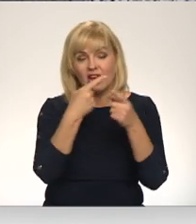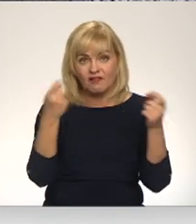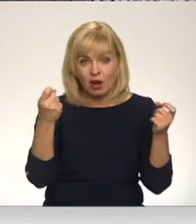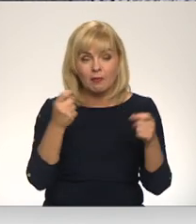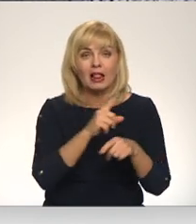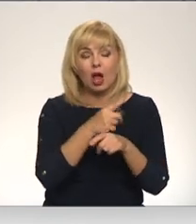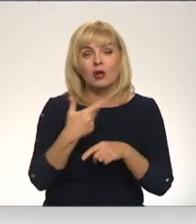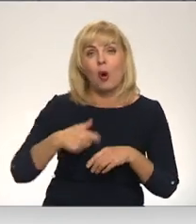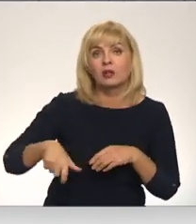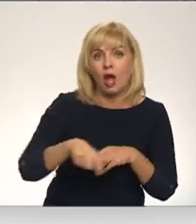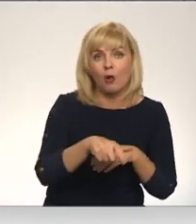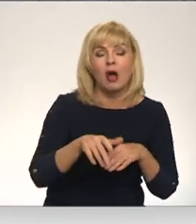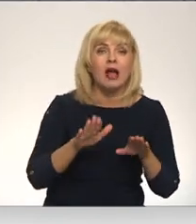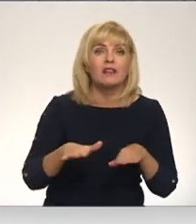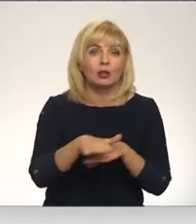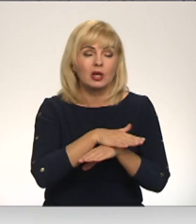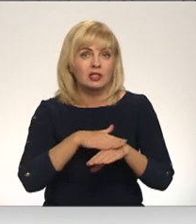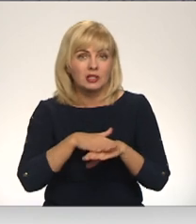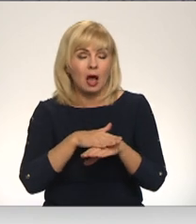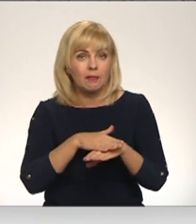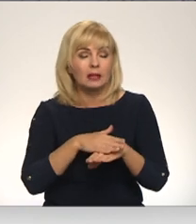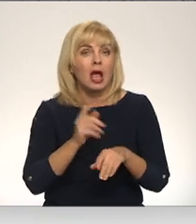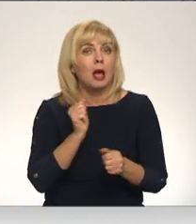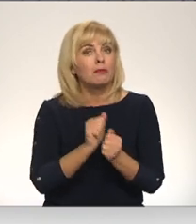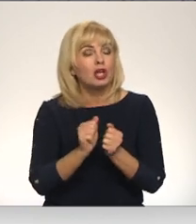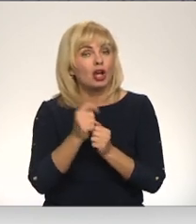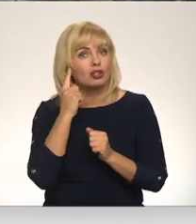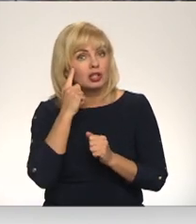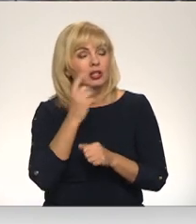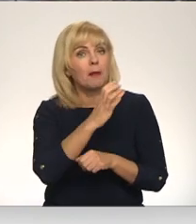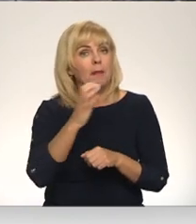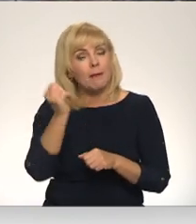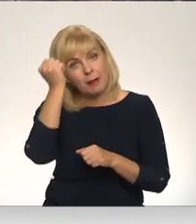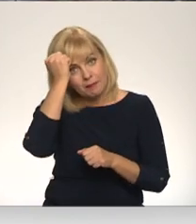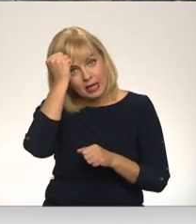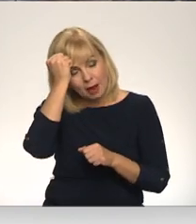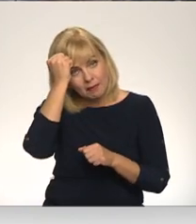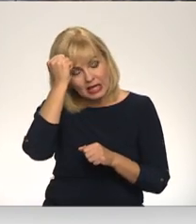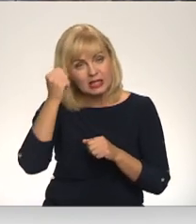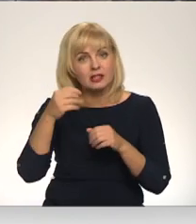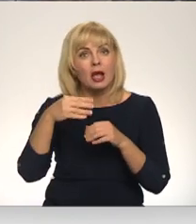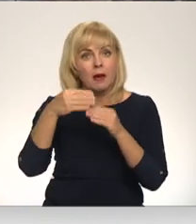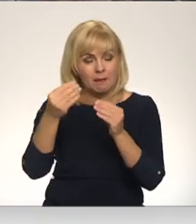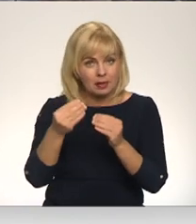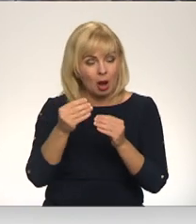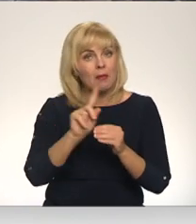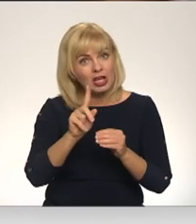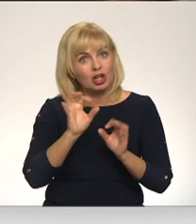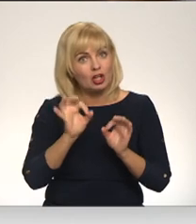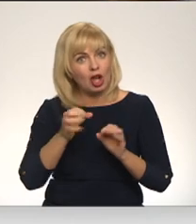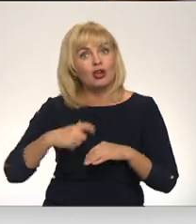ir Daugavā, vietējā sabiedrībā arvien biežāk izskan šaubas vai padomju piemiņas vietas simbols tiešām guļ upes